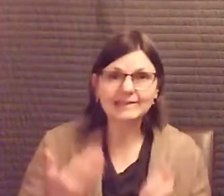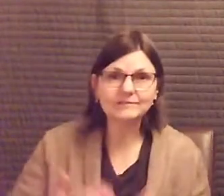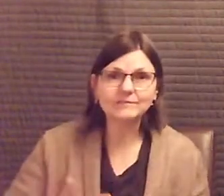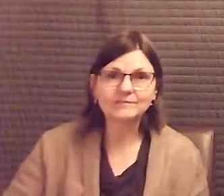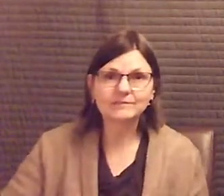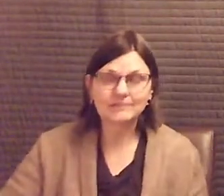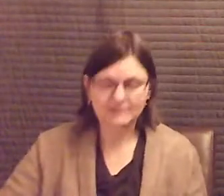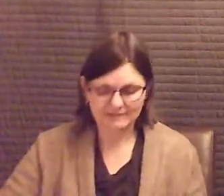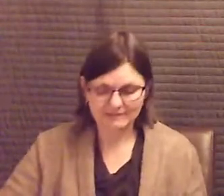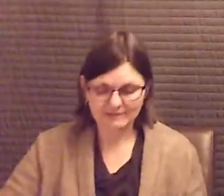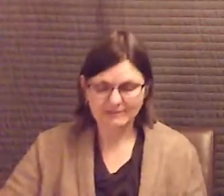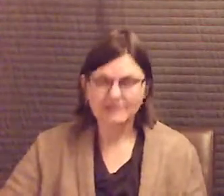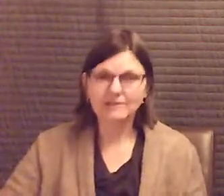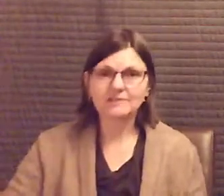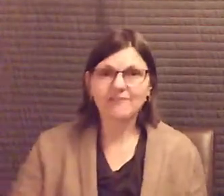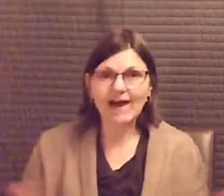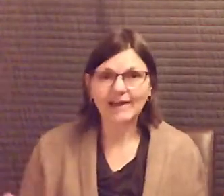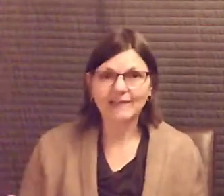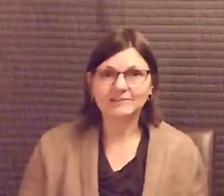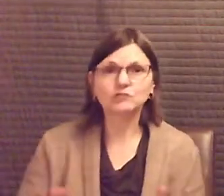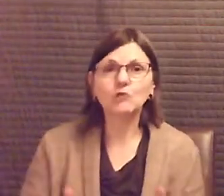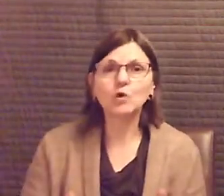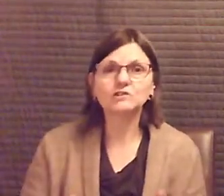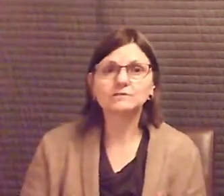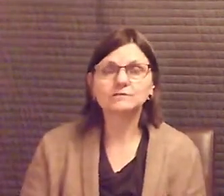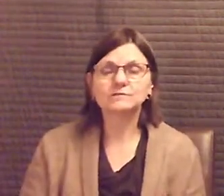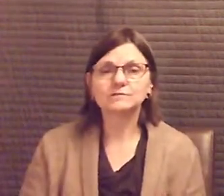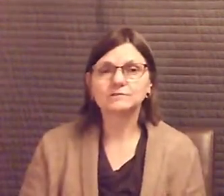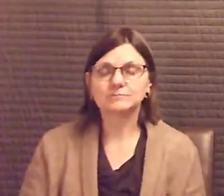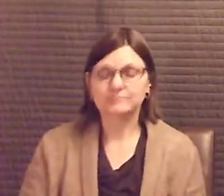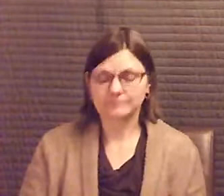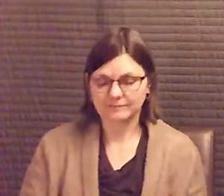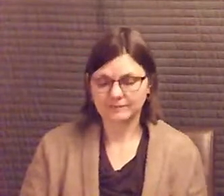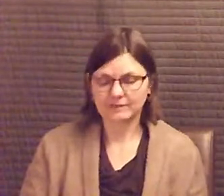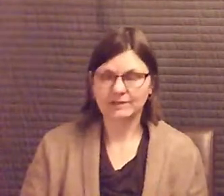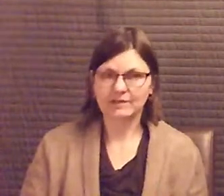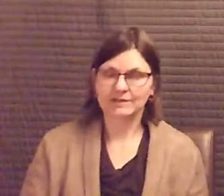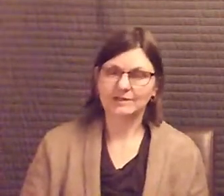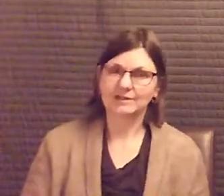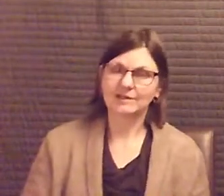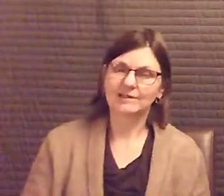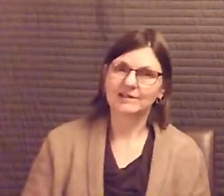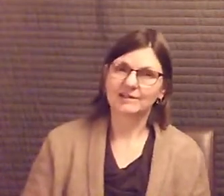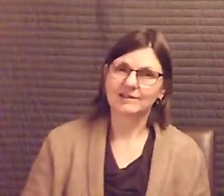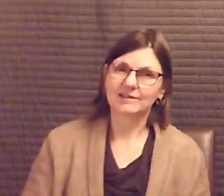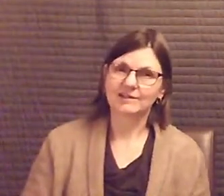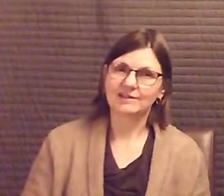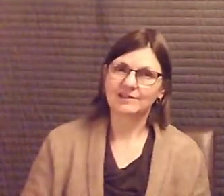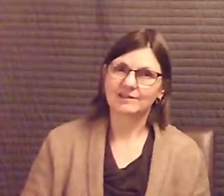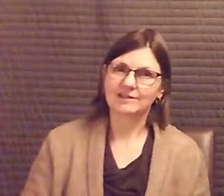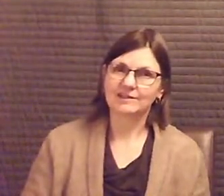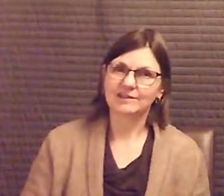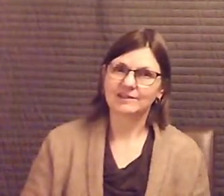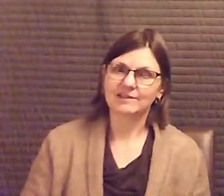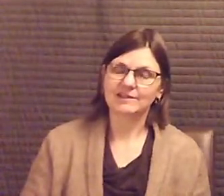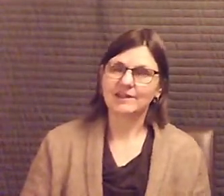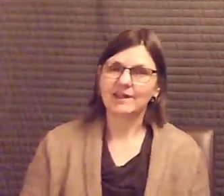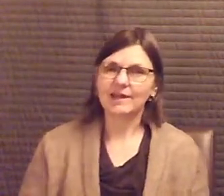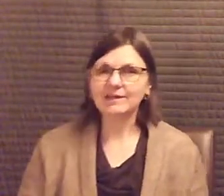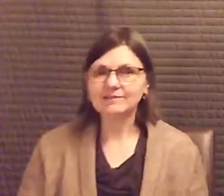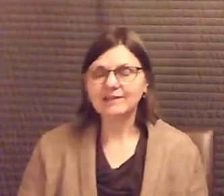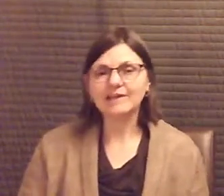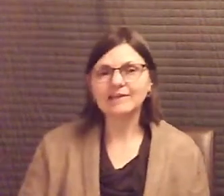herkennen de toeter dollar de waarheid is het woordjes als dit zijn de vijf dan bij youtube jongens trut